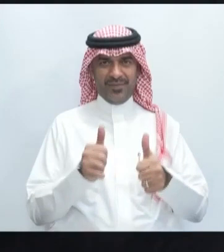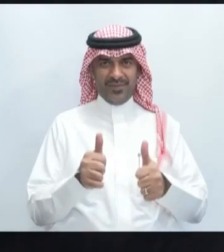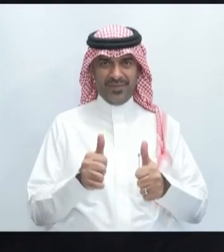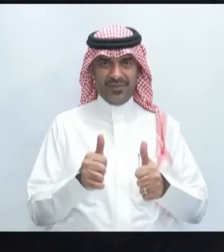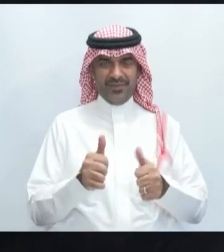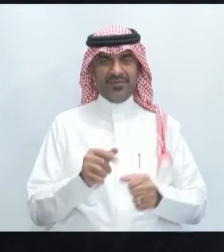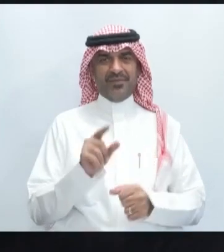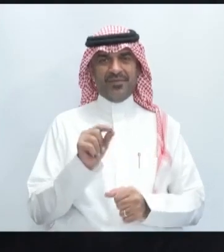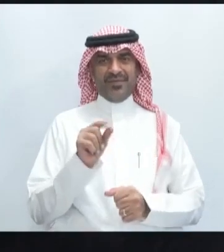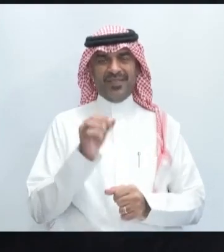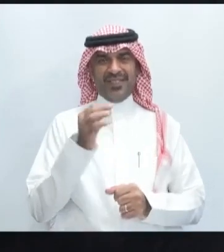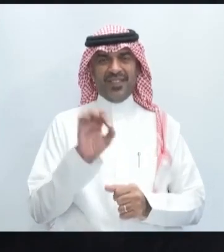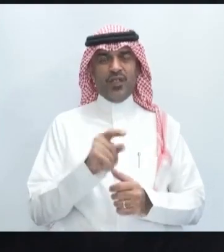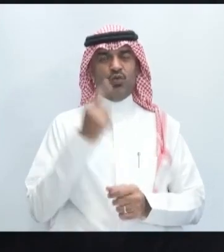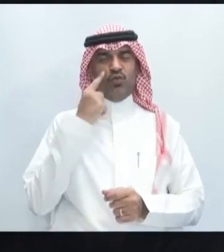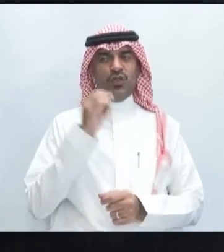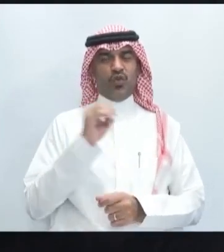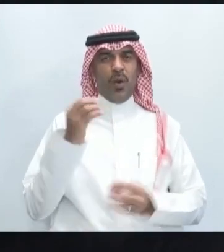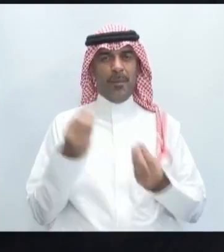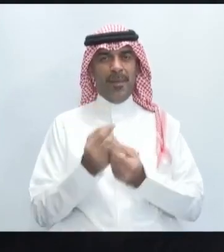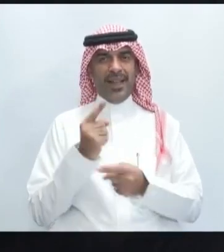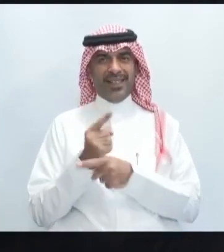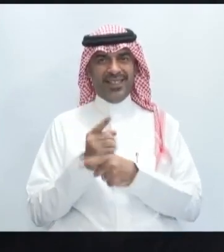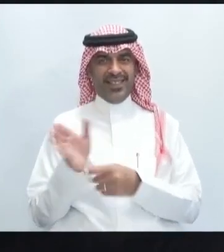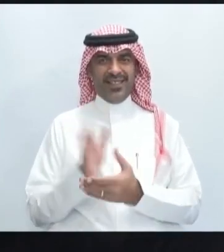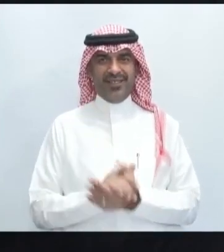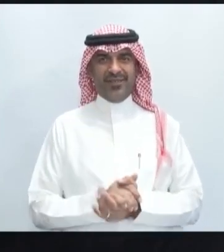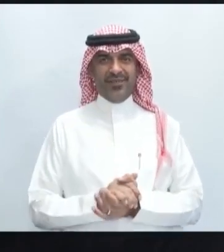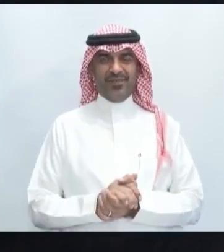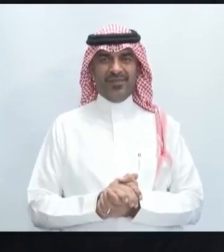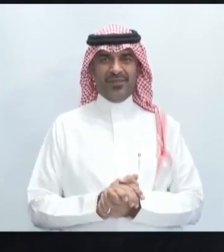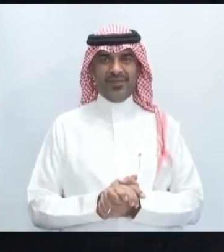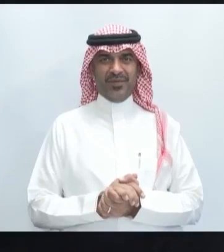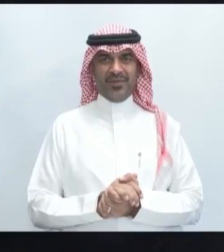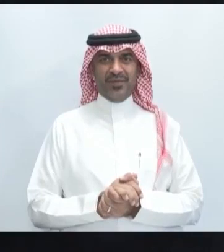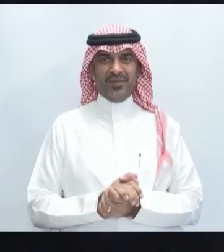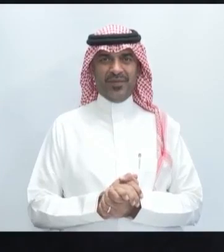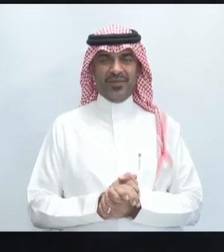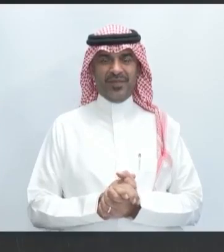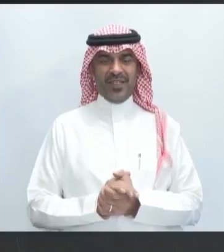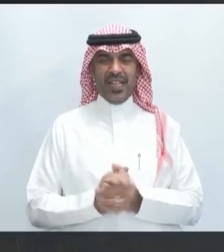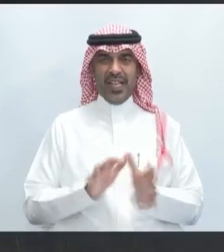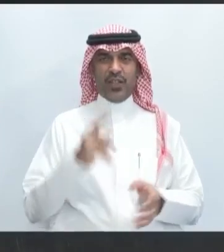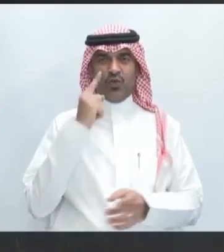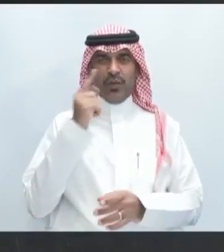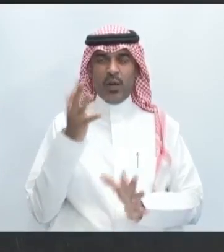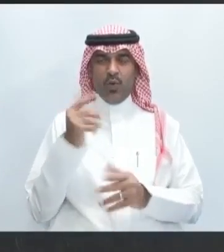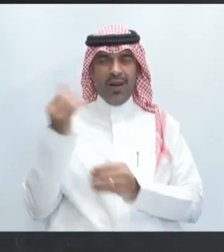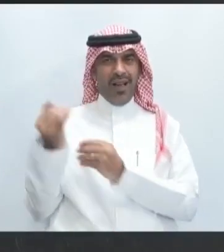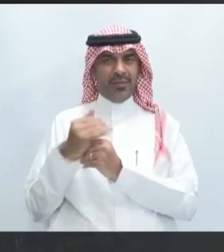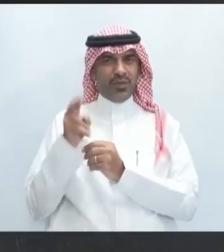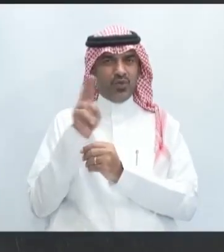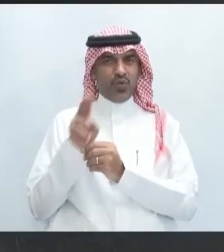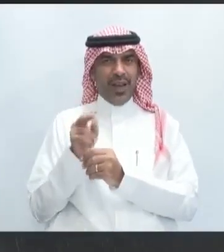هاي مبدعين صوت الاجابه بارك الله فيك اذا ابنائي بناتي انظروا لدينا لدينا هنا